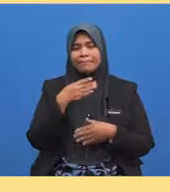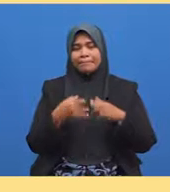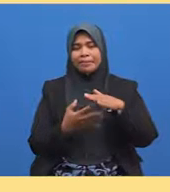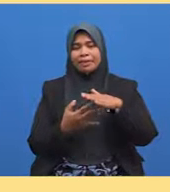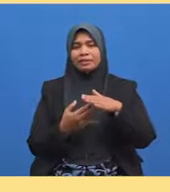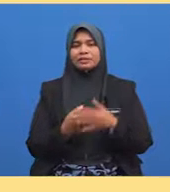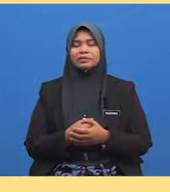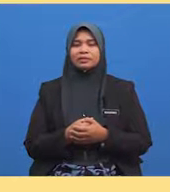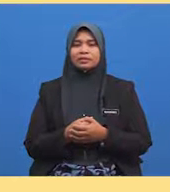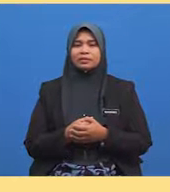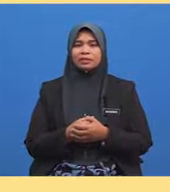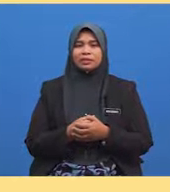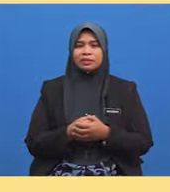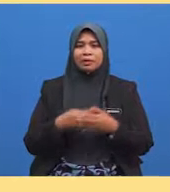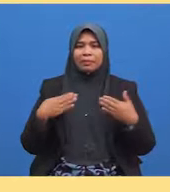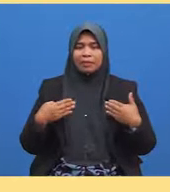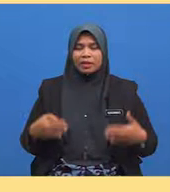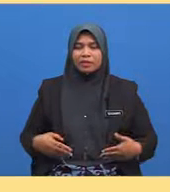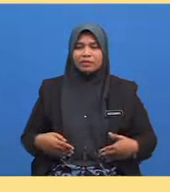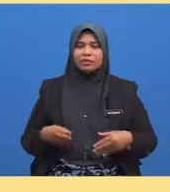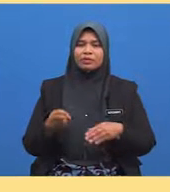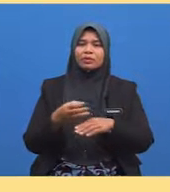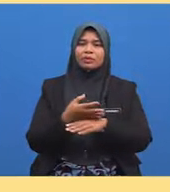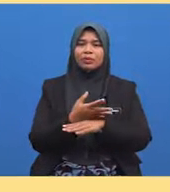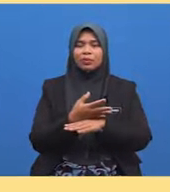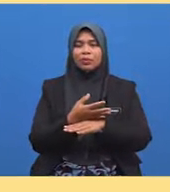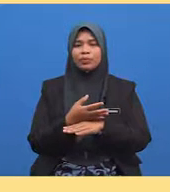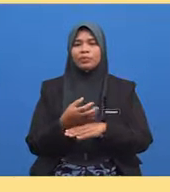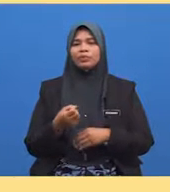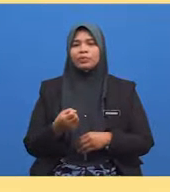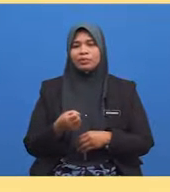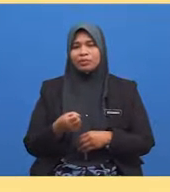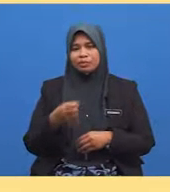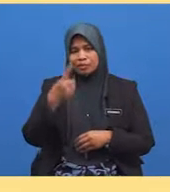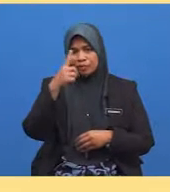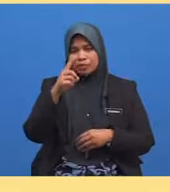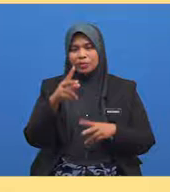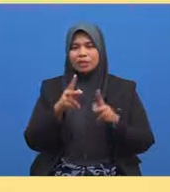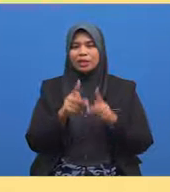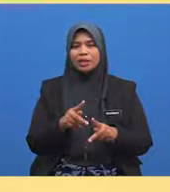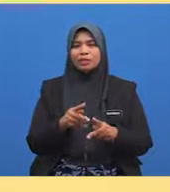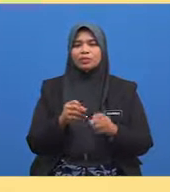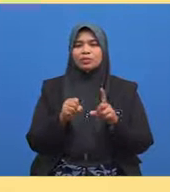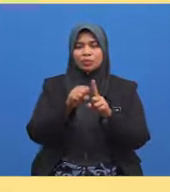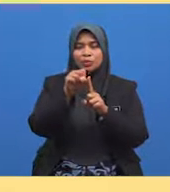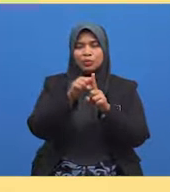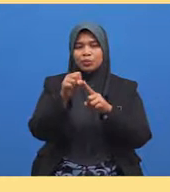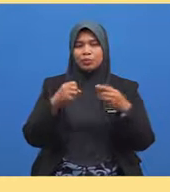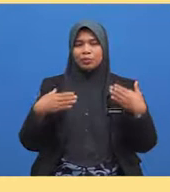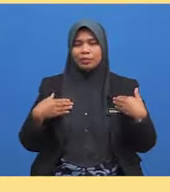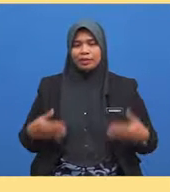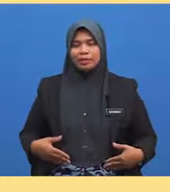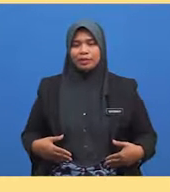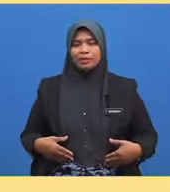panas atau homeotherma. Badan burung juga dilitupi oleh bulu pelepah untuk mengekalkan